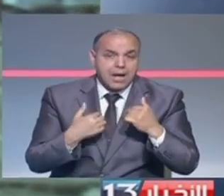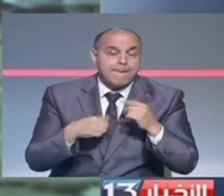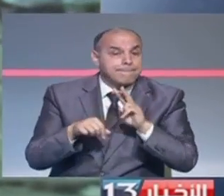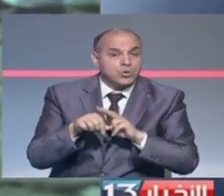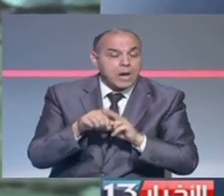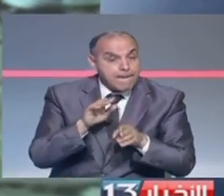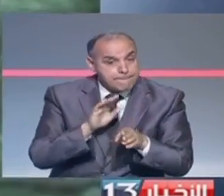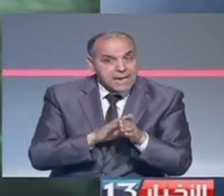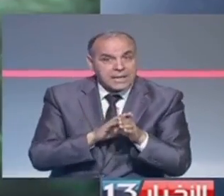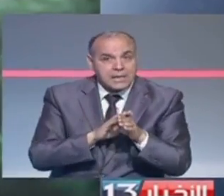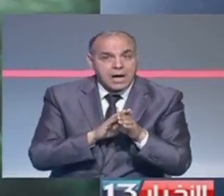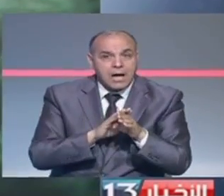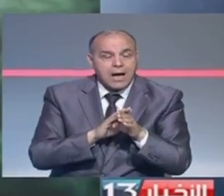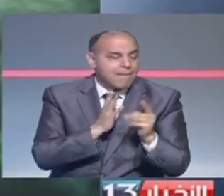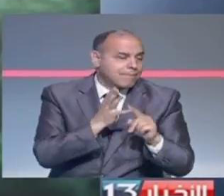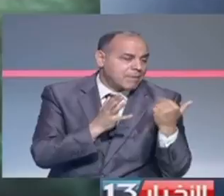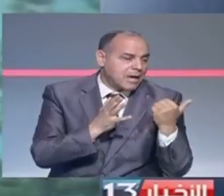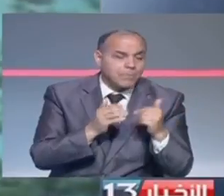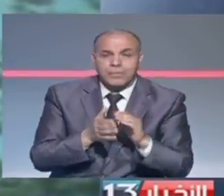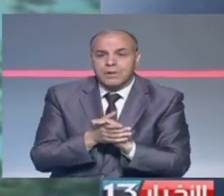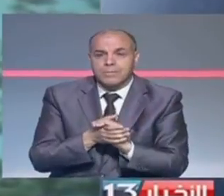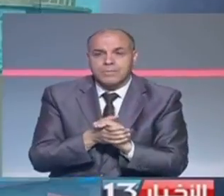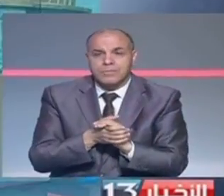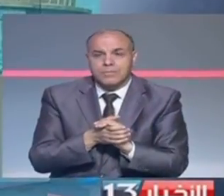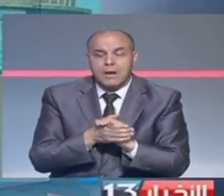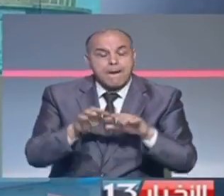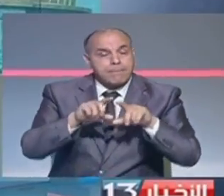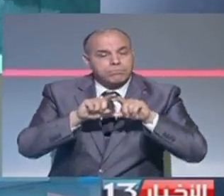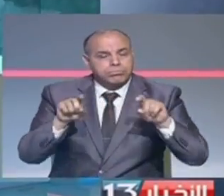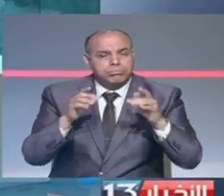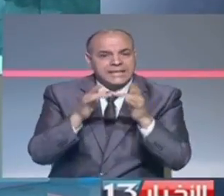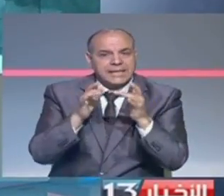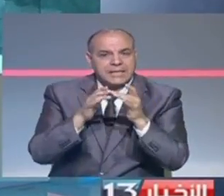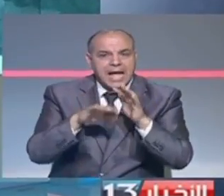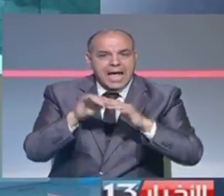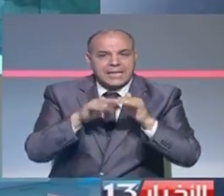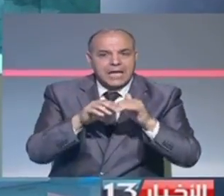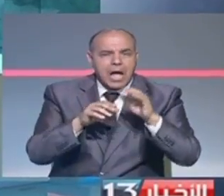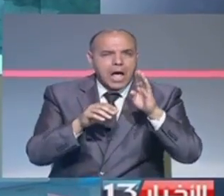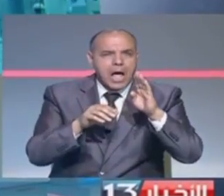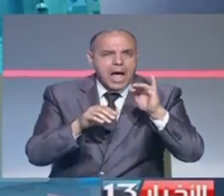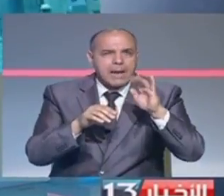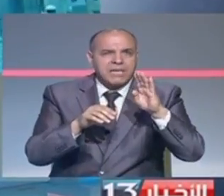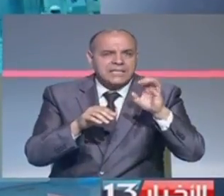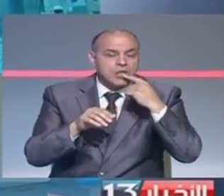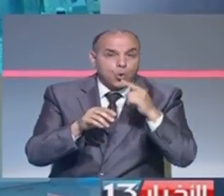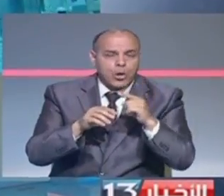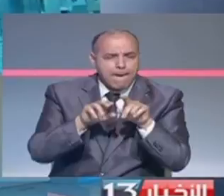بدانا اذا ما مؤخرا الى اه نفسها اسمها اي شيء وهذه